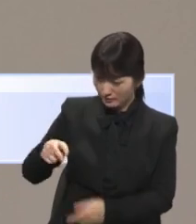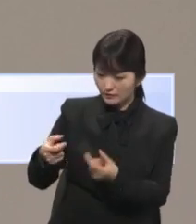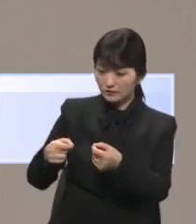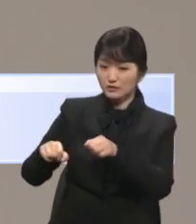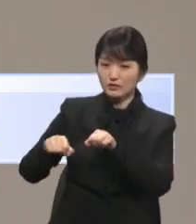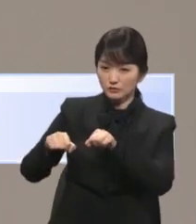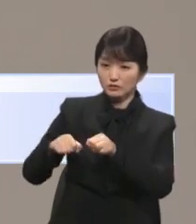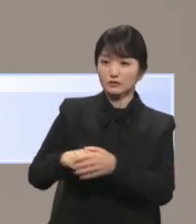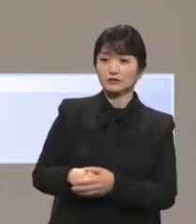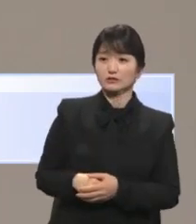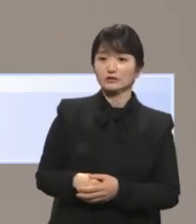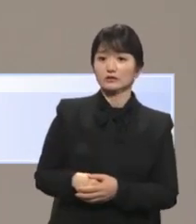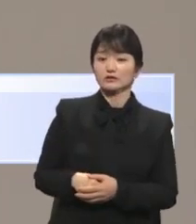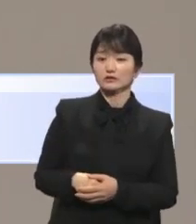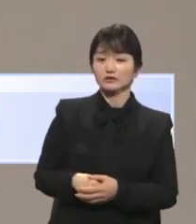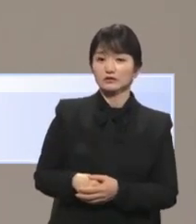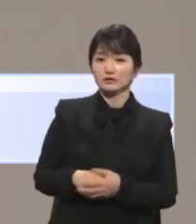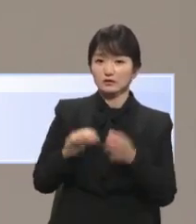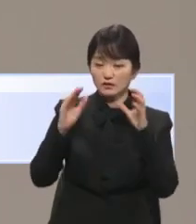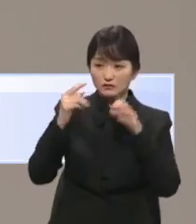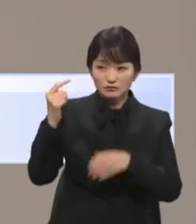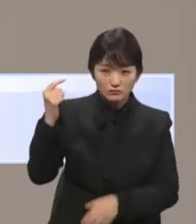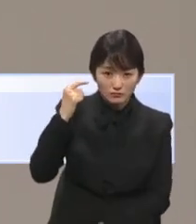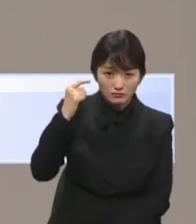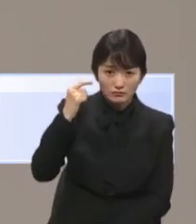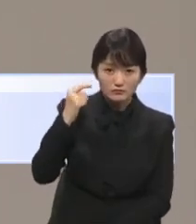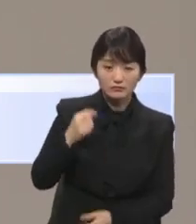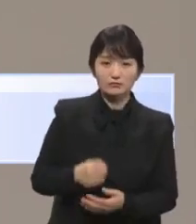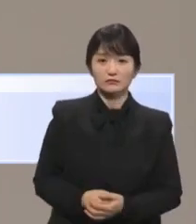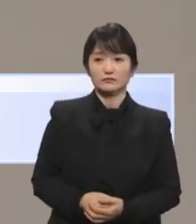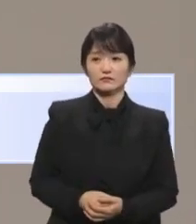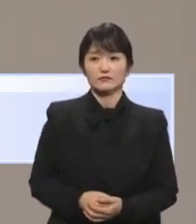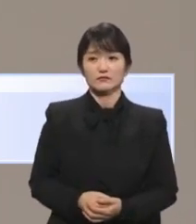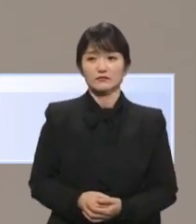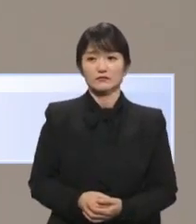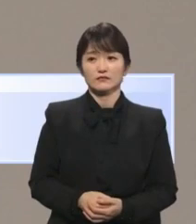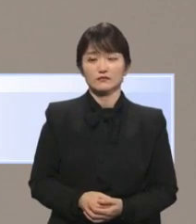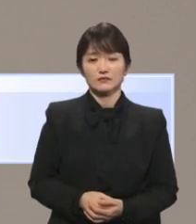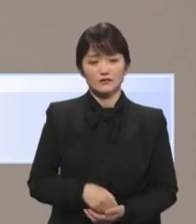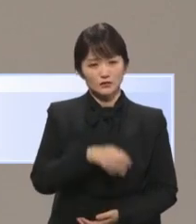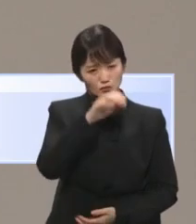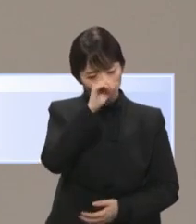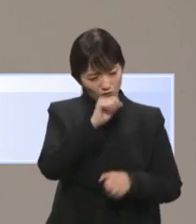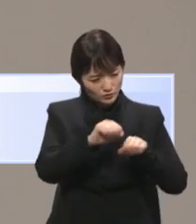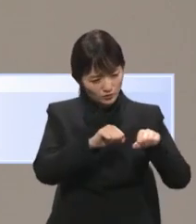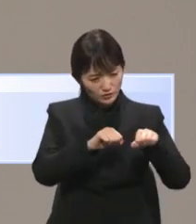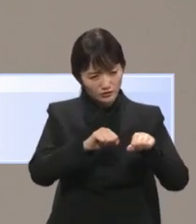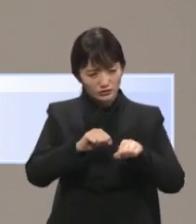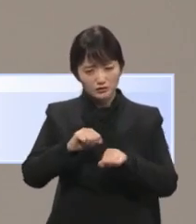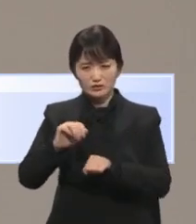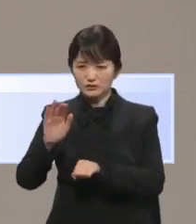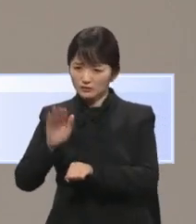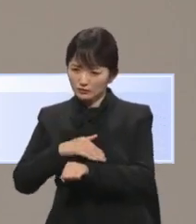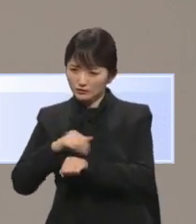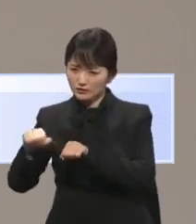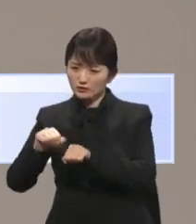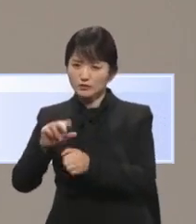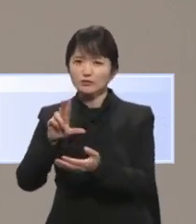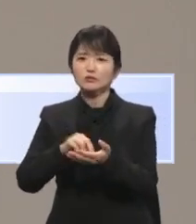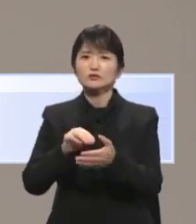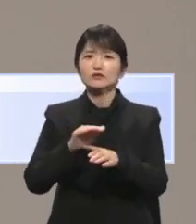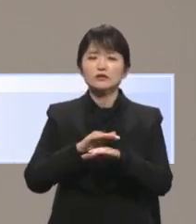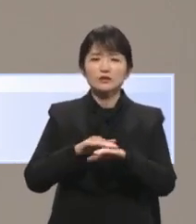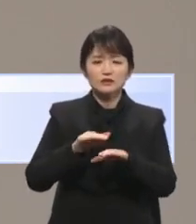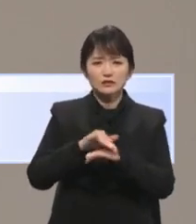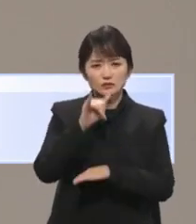것들을 아이가 이제 접했을 때 도대체 아이가 바람직한 행동과 그렇지 않은 행동에 대해서 어떻게 문제를 해결하고이 환경